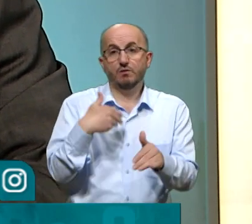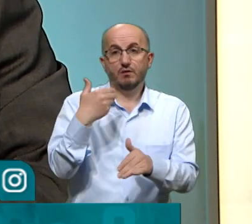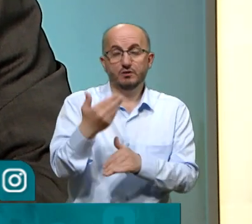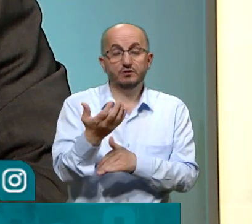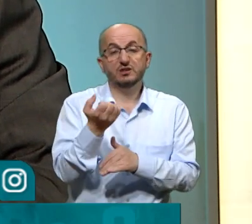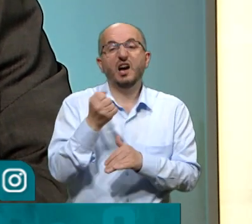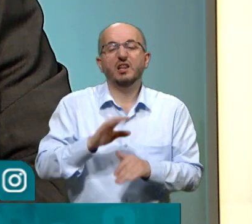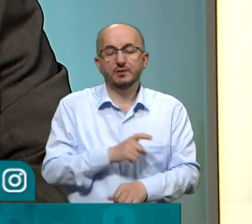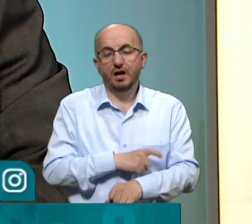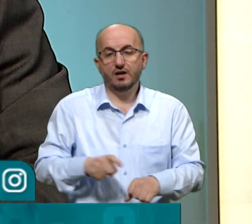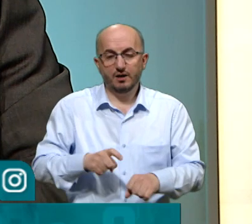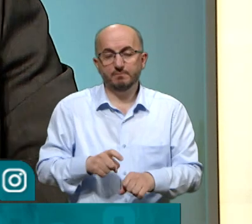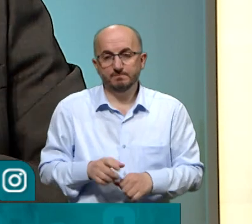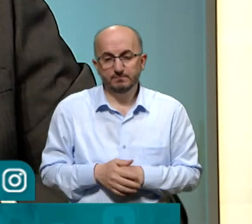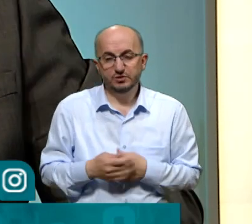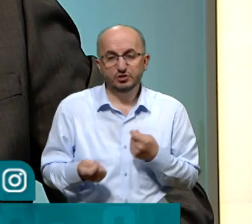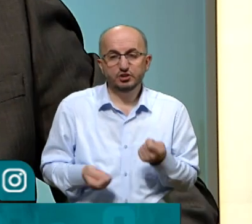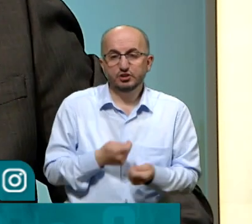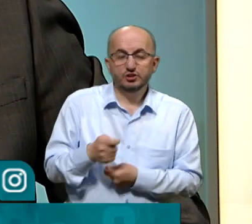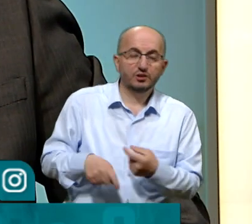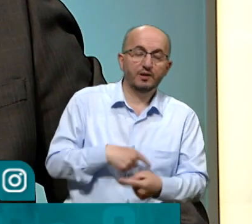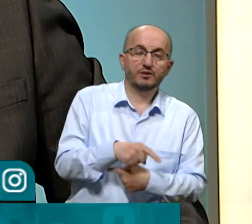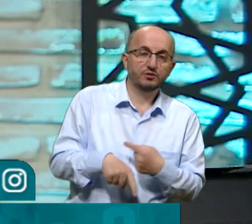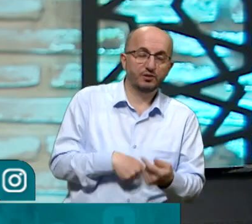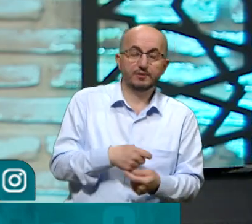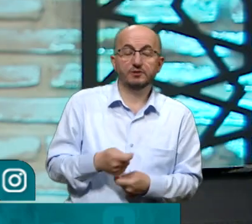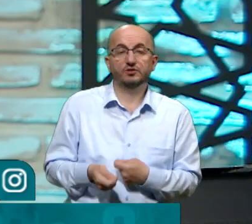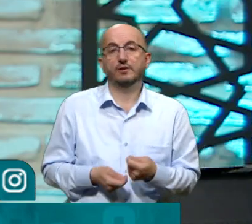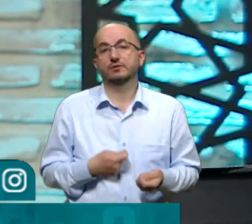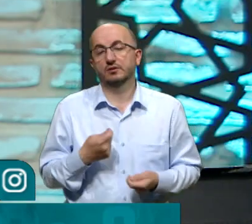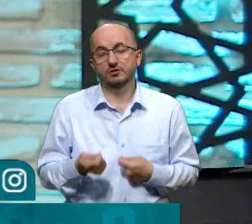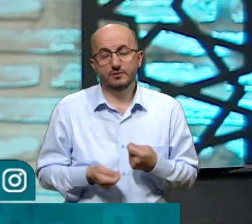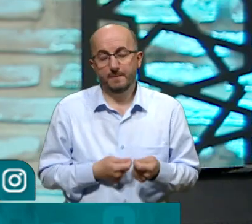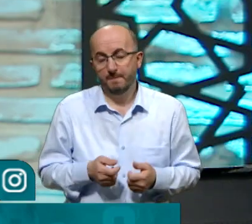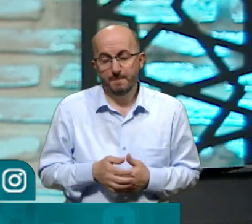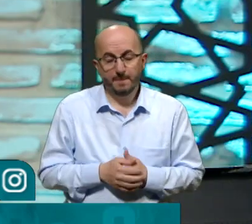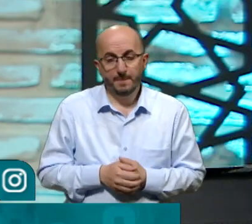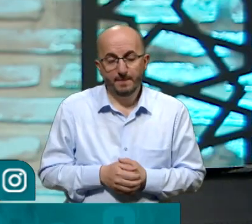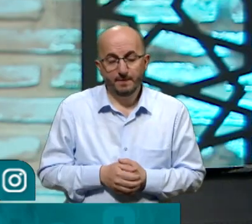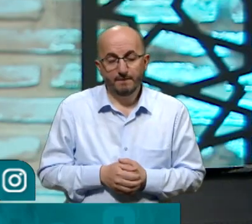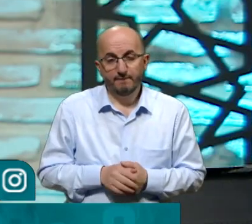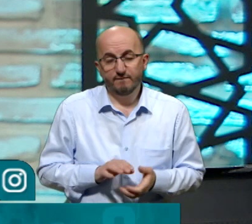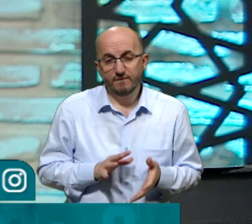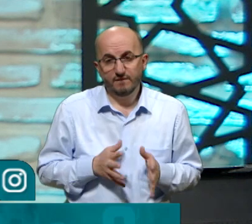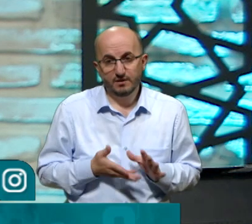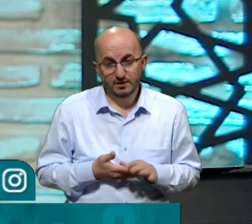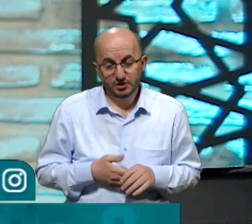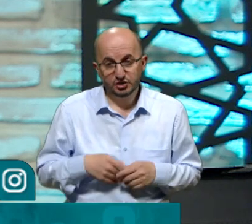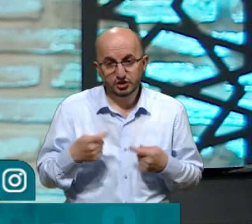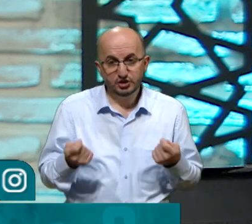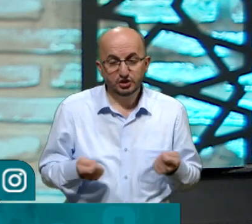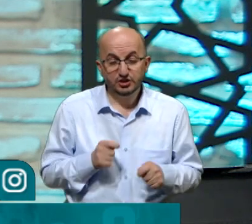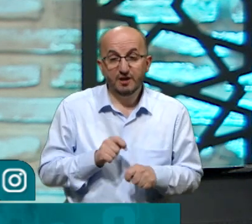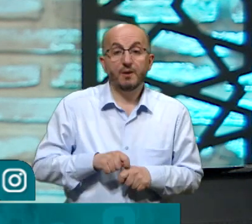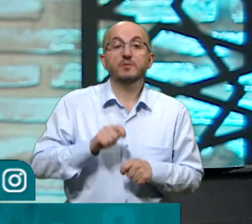alamaz her Ondan sonra tabiri ne işe yarayacak çalışma nasıl olacak işe yarayacak tamam mı veya efendime söyleyeyim iş